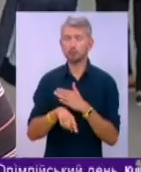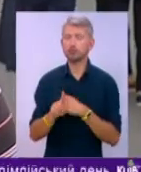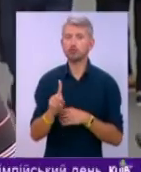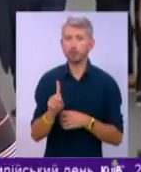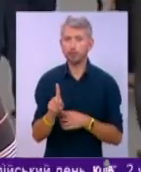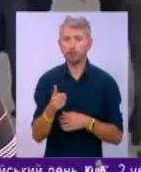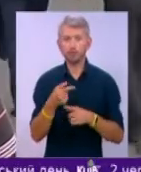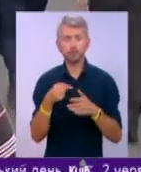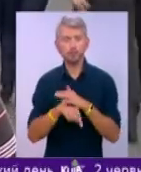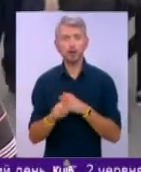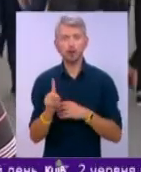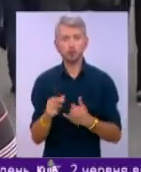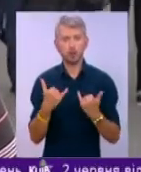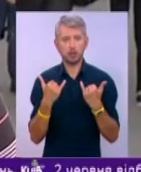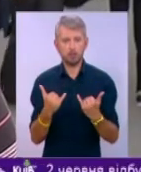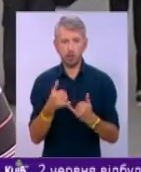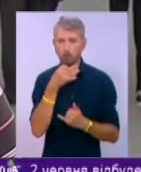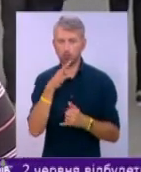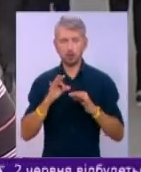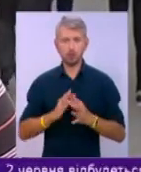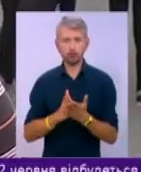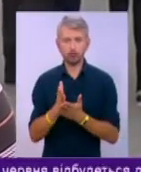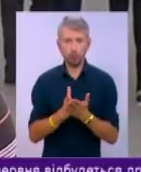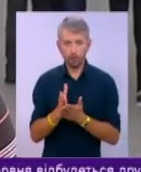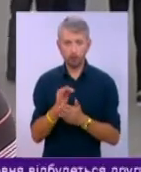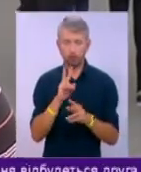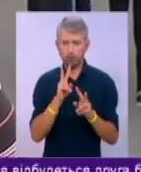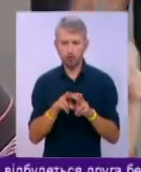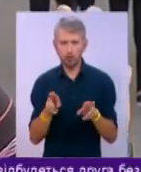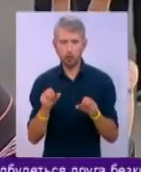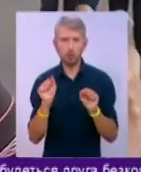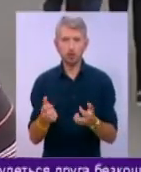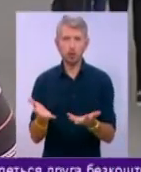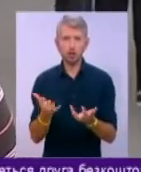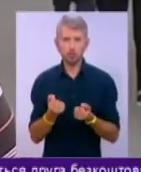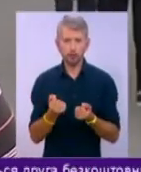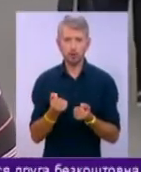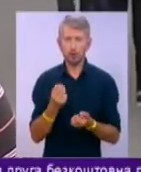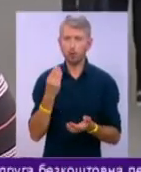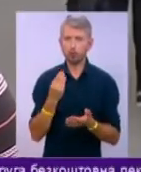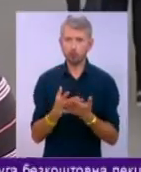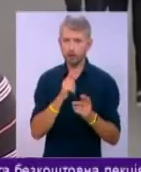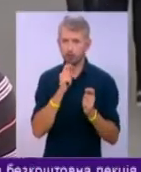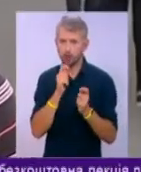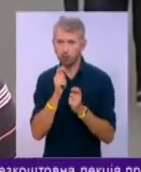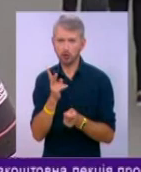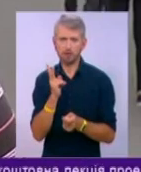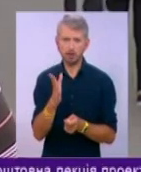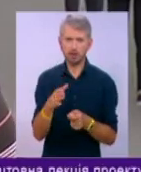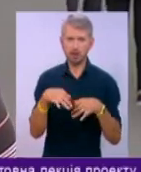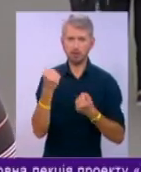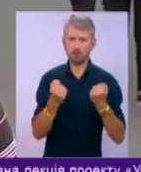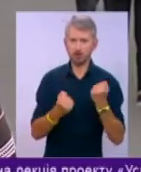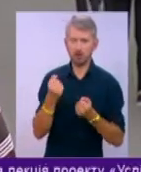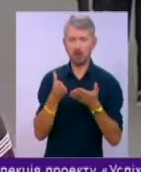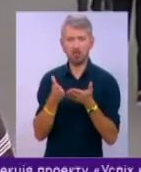Та це говорить про те, що, в принципі, тепер будь-який чиновник по аналогії може отримувати коштовні подарунки, квартири, машини, яхти